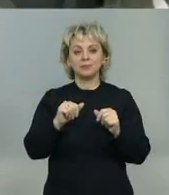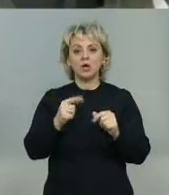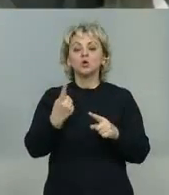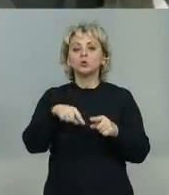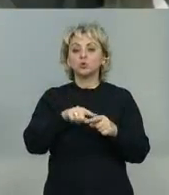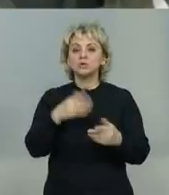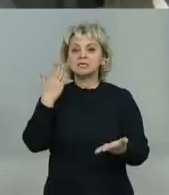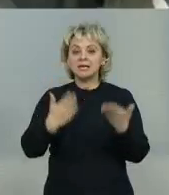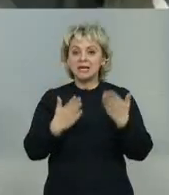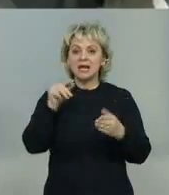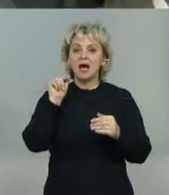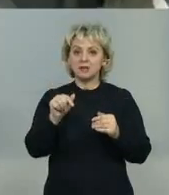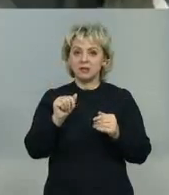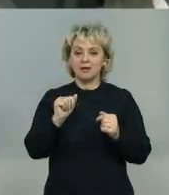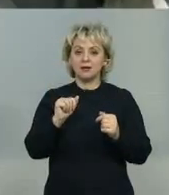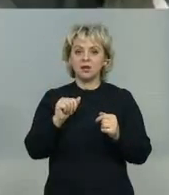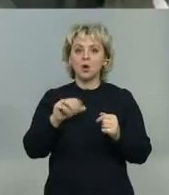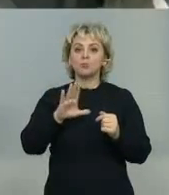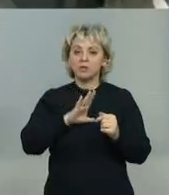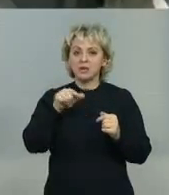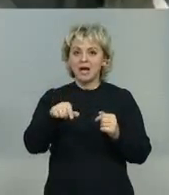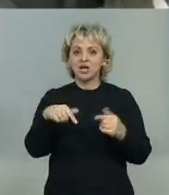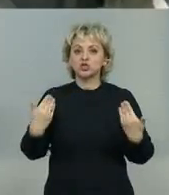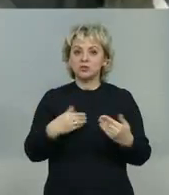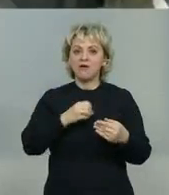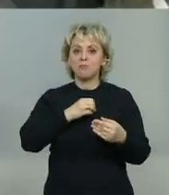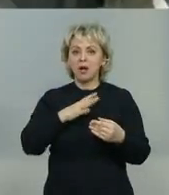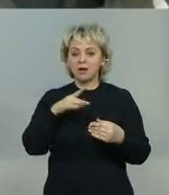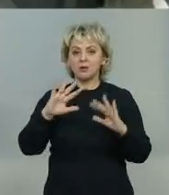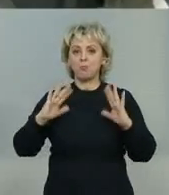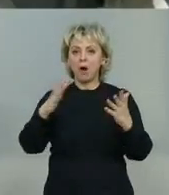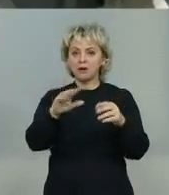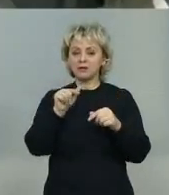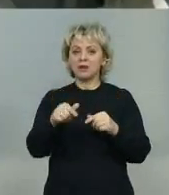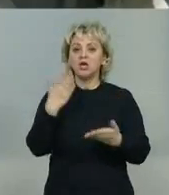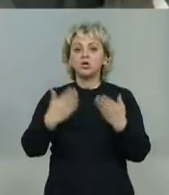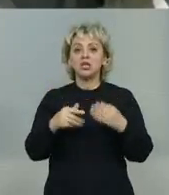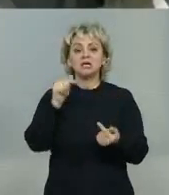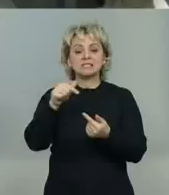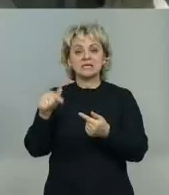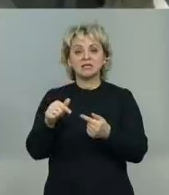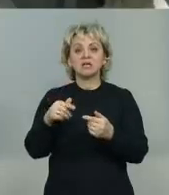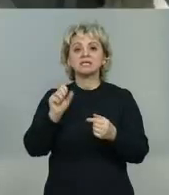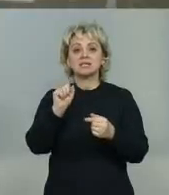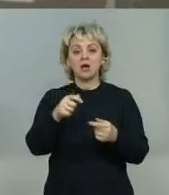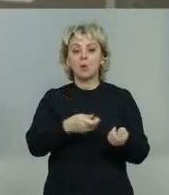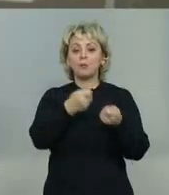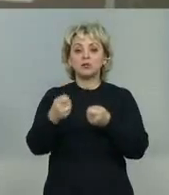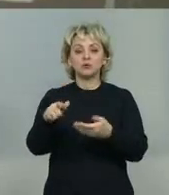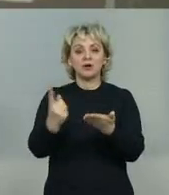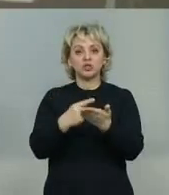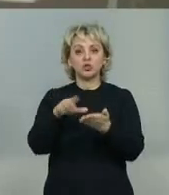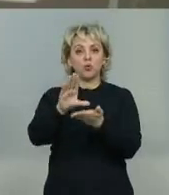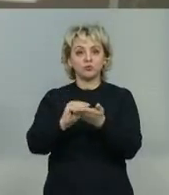То есть, либо она жила в аристократическом парке, либо, соответственно, заказчик предоставил